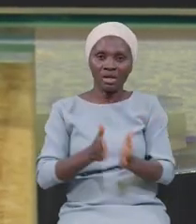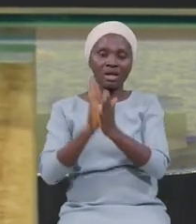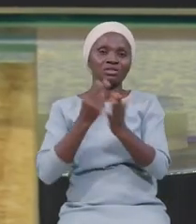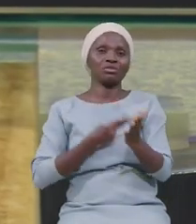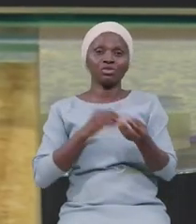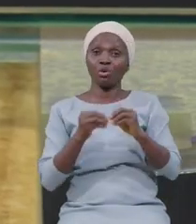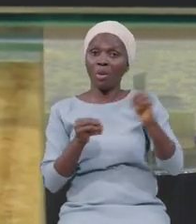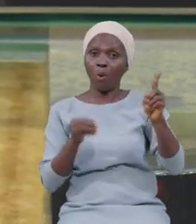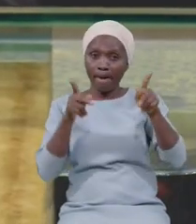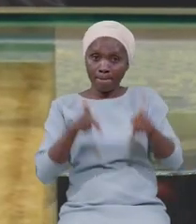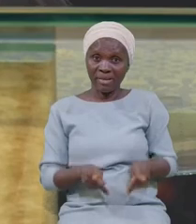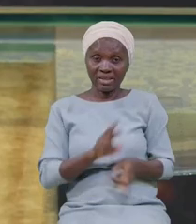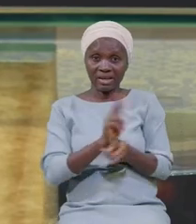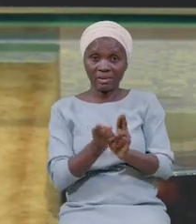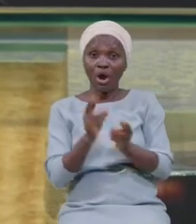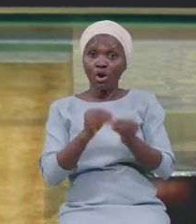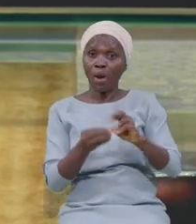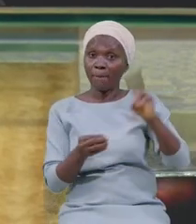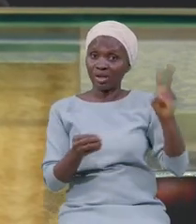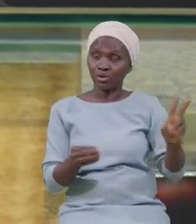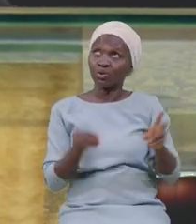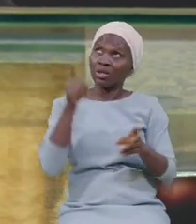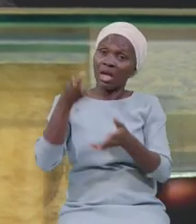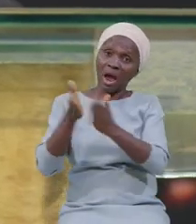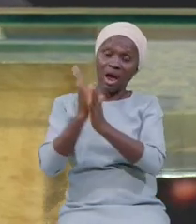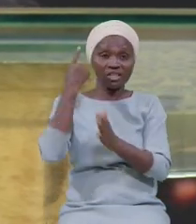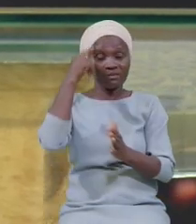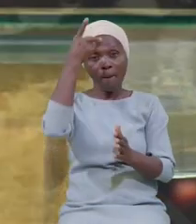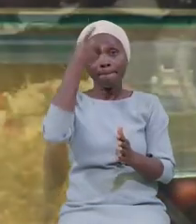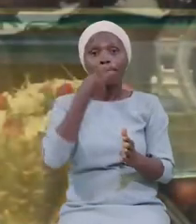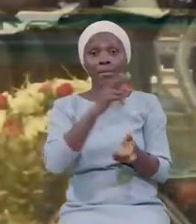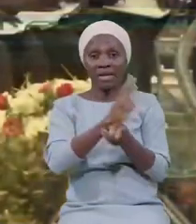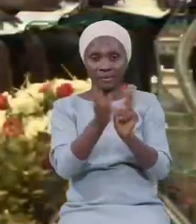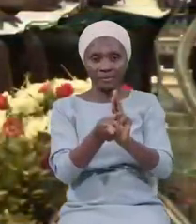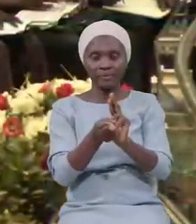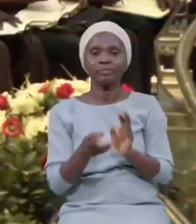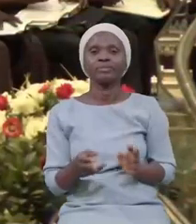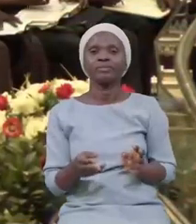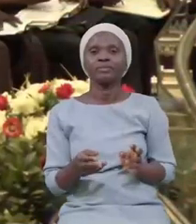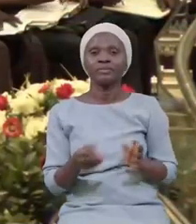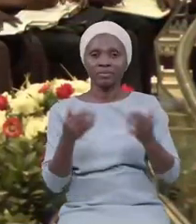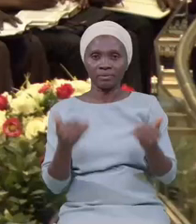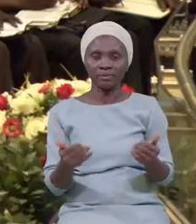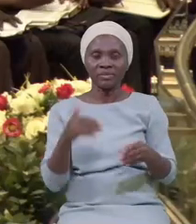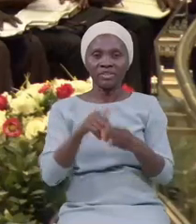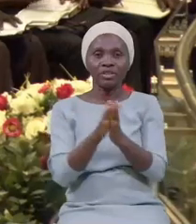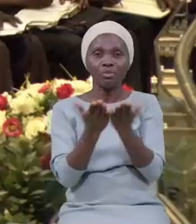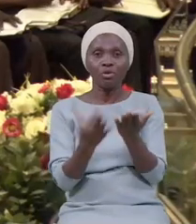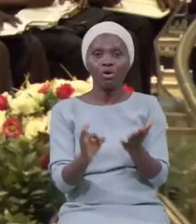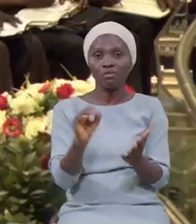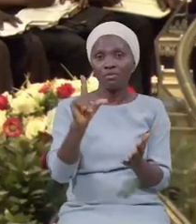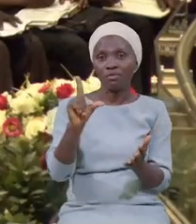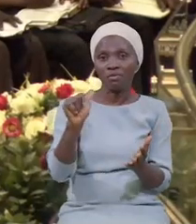la repentance personnelle. 2, il demande la repentance des parents. Nous allons